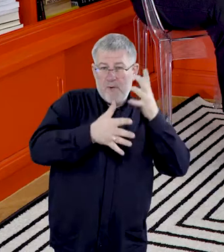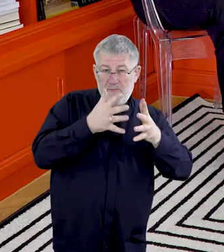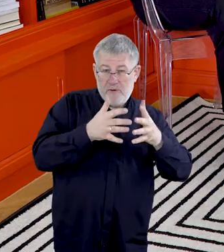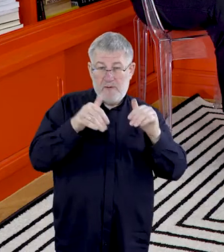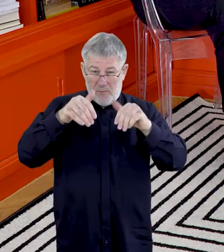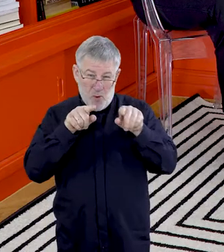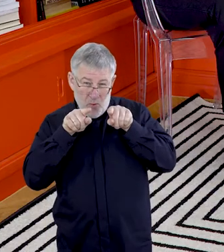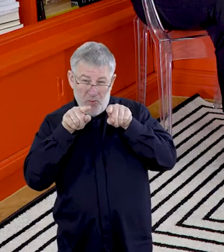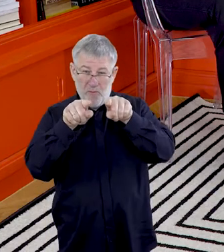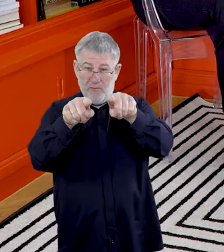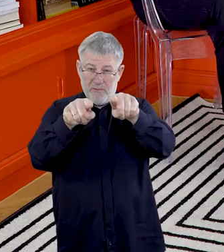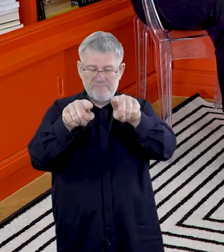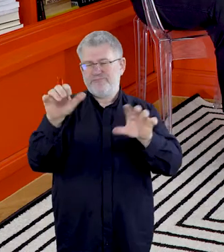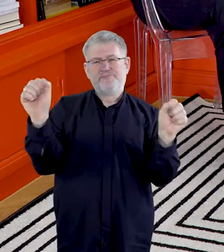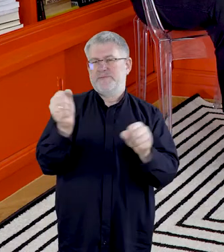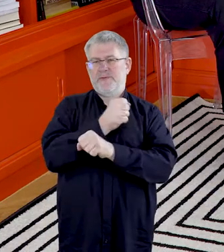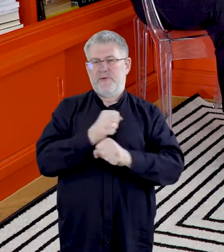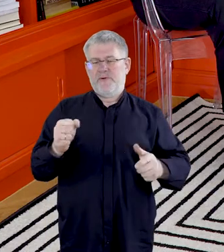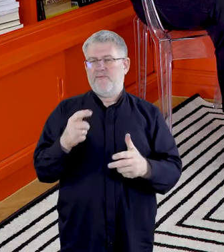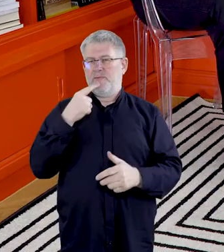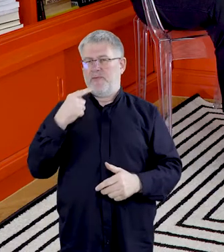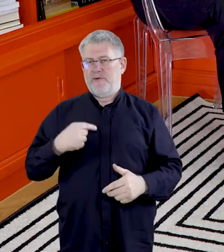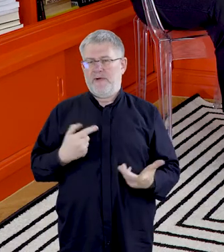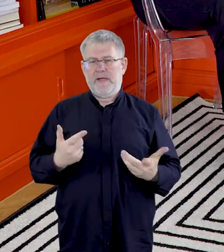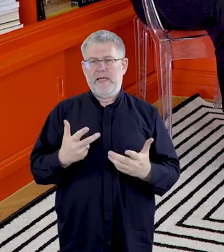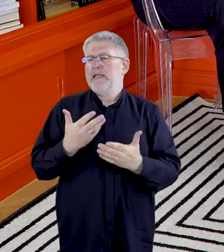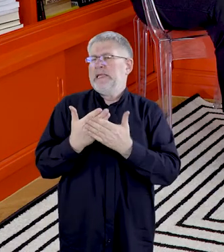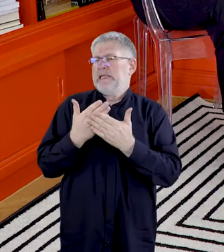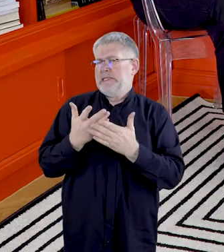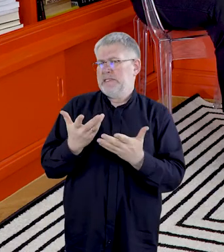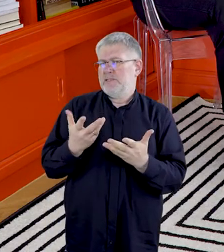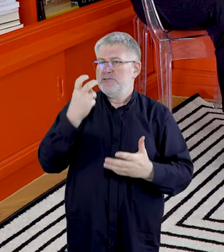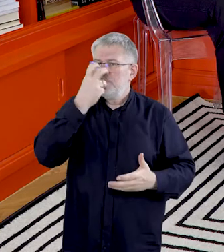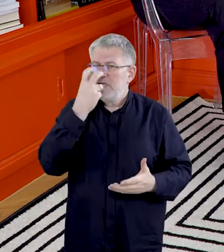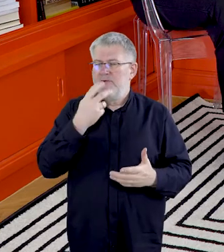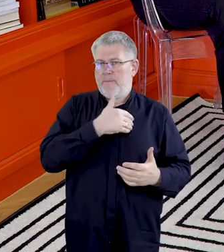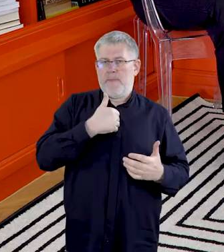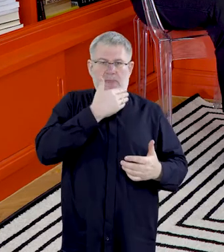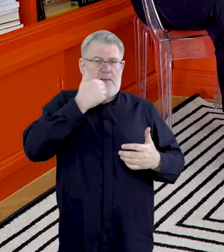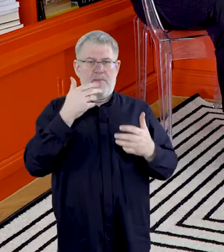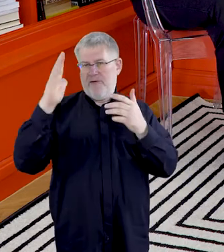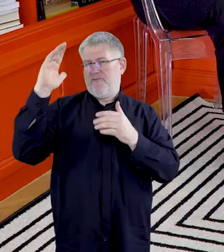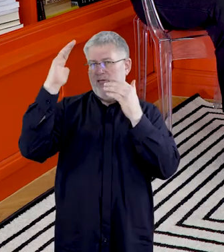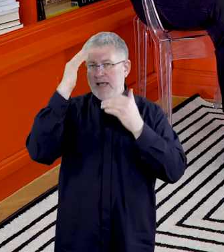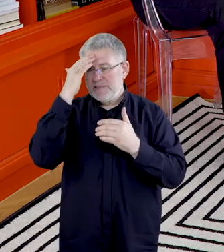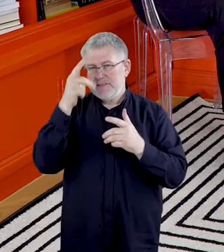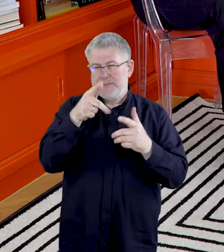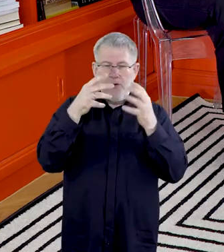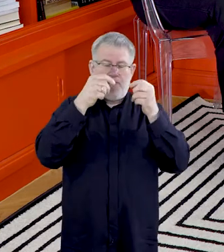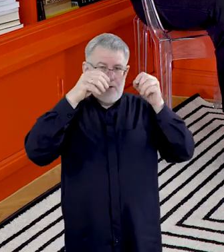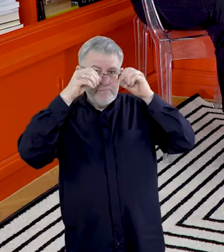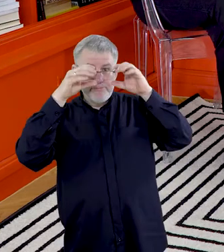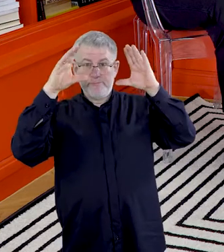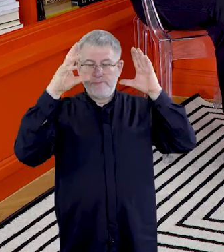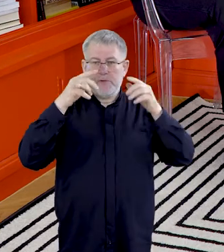migowy. Powiedziałaś, że jest to niemożliwe. Dlaczego? Powiedzmy to, bo to jest też ciekawe, my nie mamy takiej wiedzy. Ty nam otwierasz oczy na